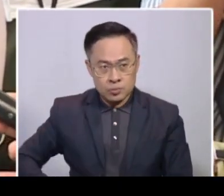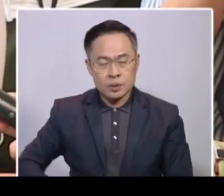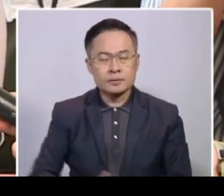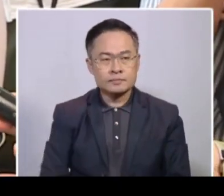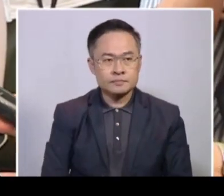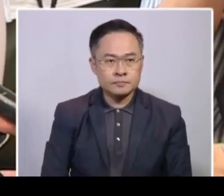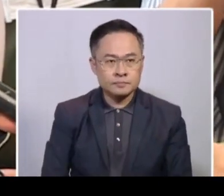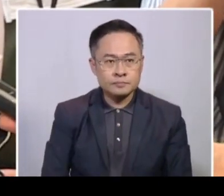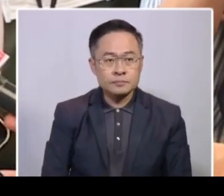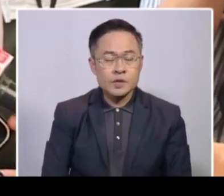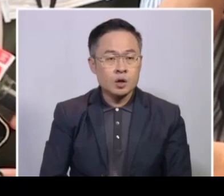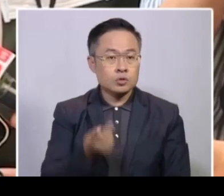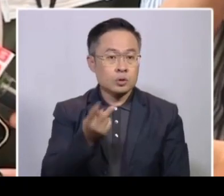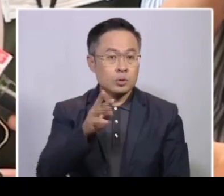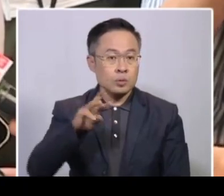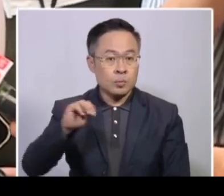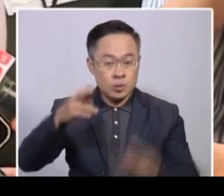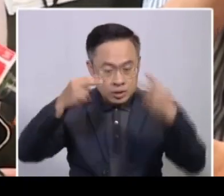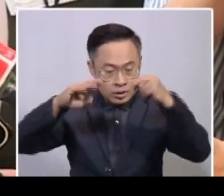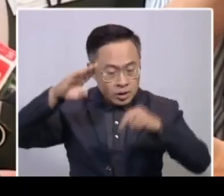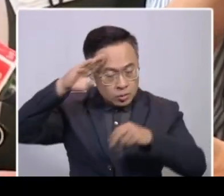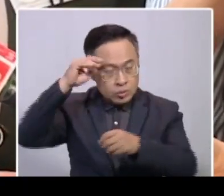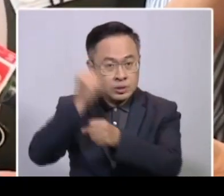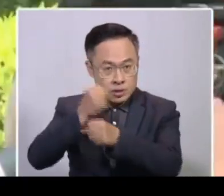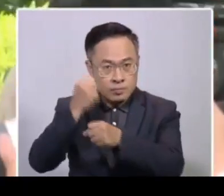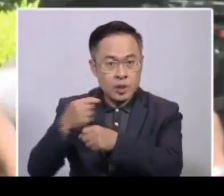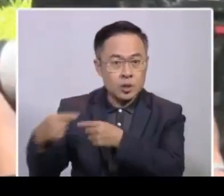สัตย ์ได้ตัวของนายก